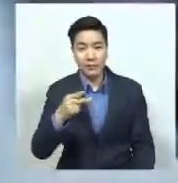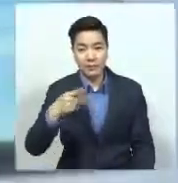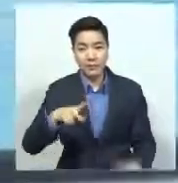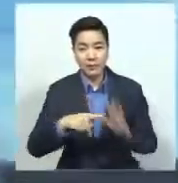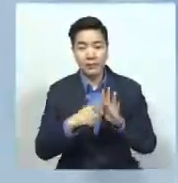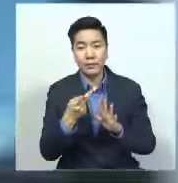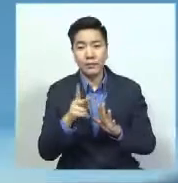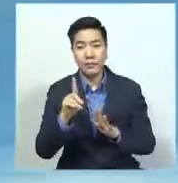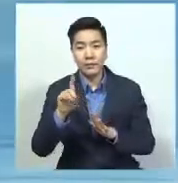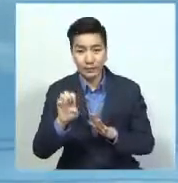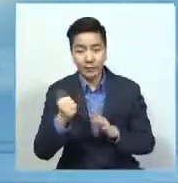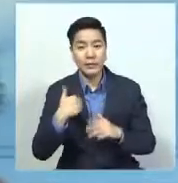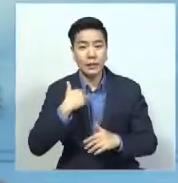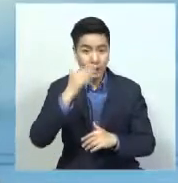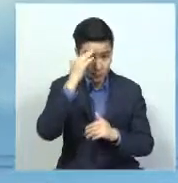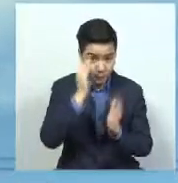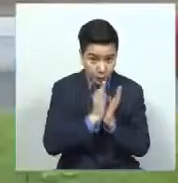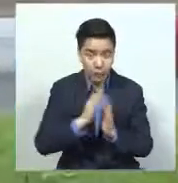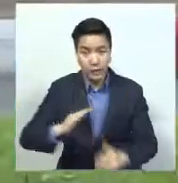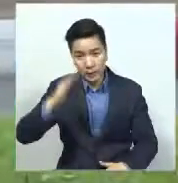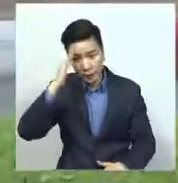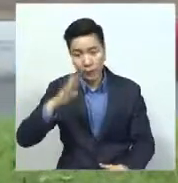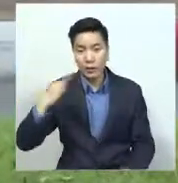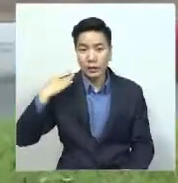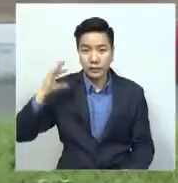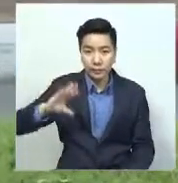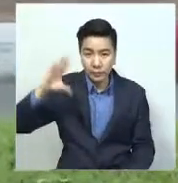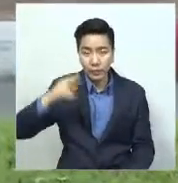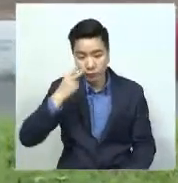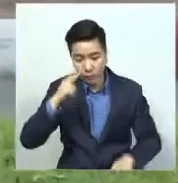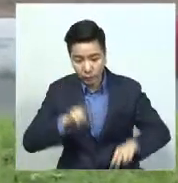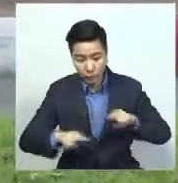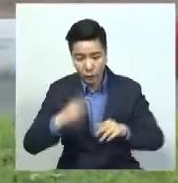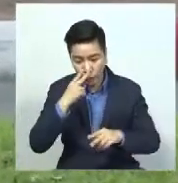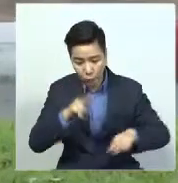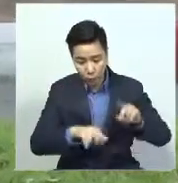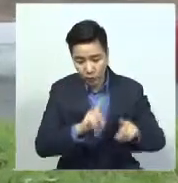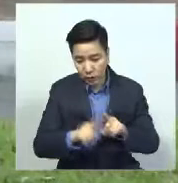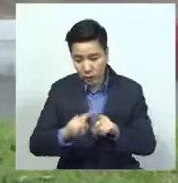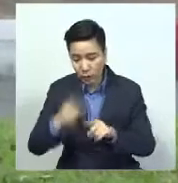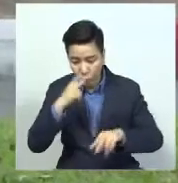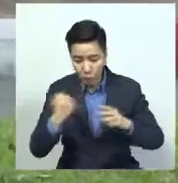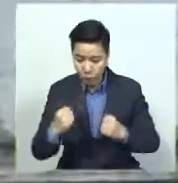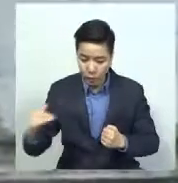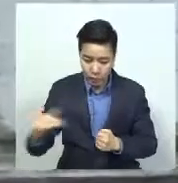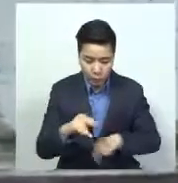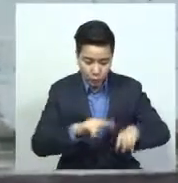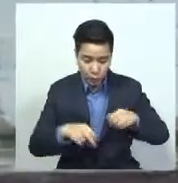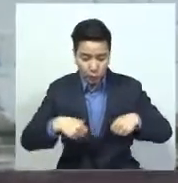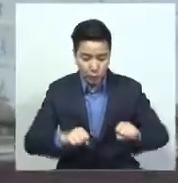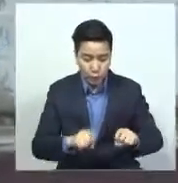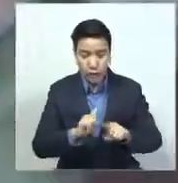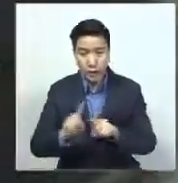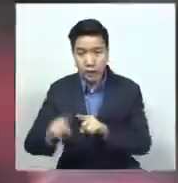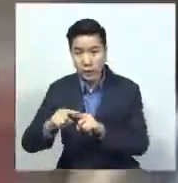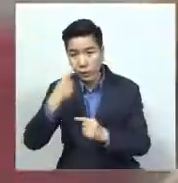ยะลามีทั้งตำรวจทหารอาสาสมัครรักษาดินแดนร่วมการตั้งจุดตรวจค้นเพื่อตรวจสอบรถยนต์รถจักร